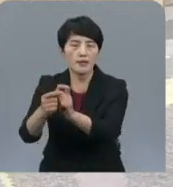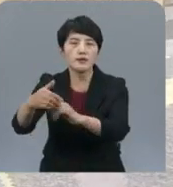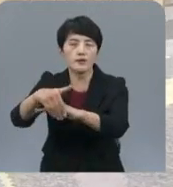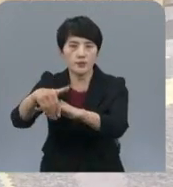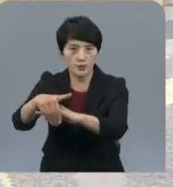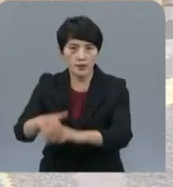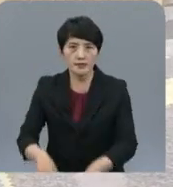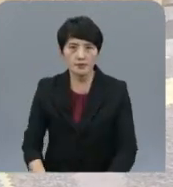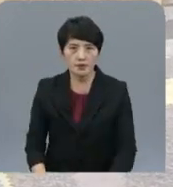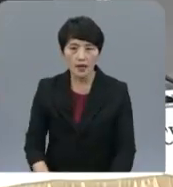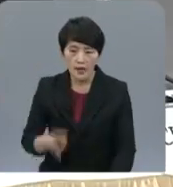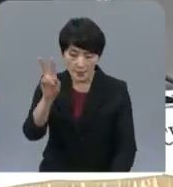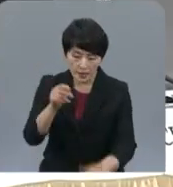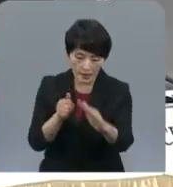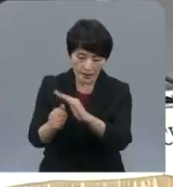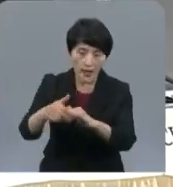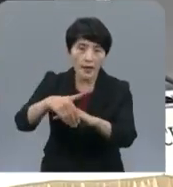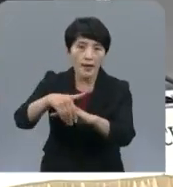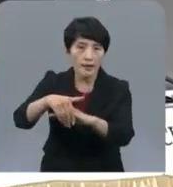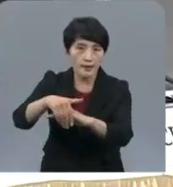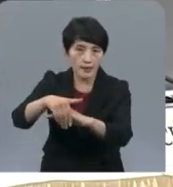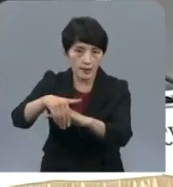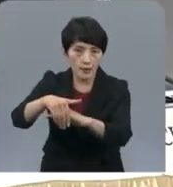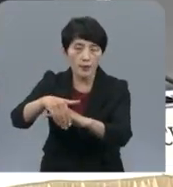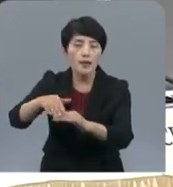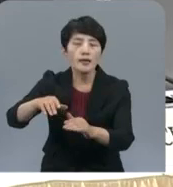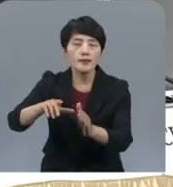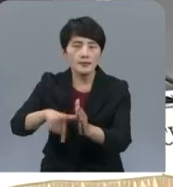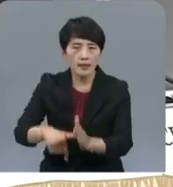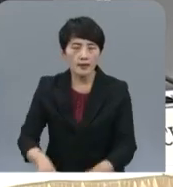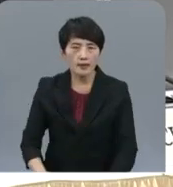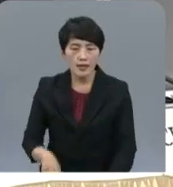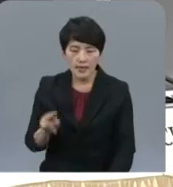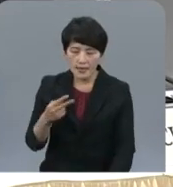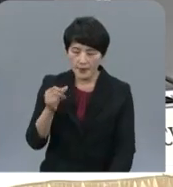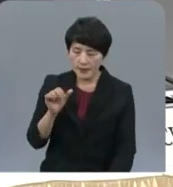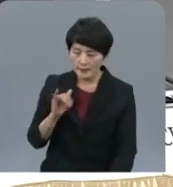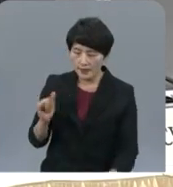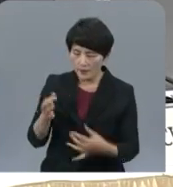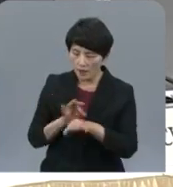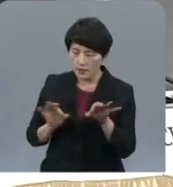espérant la conclusion des mémorants dans différents secteurs